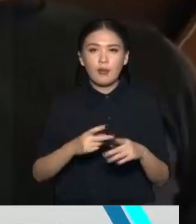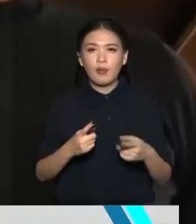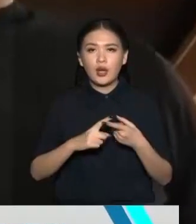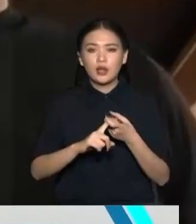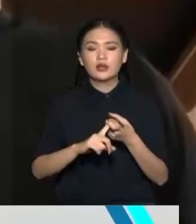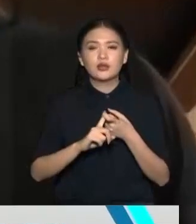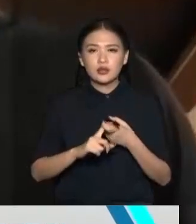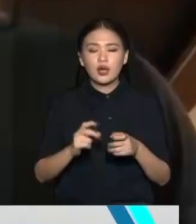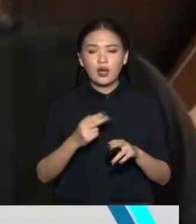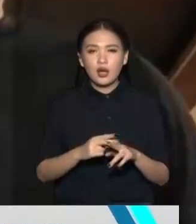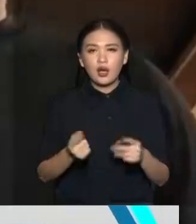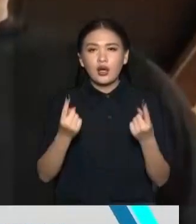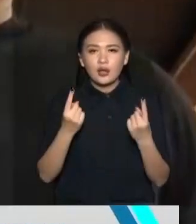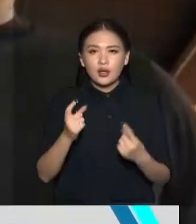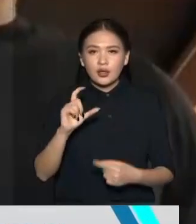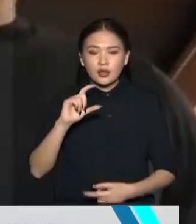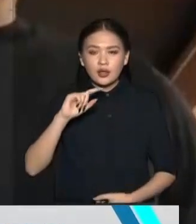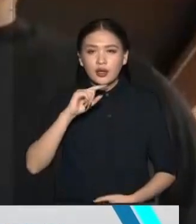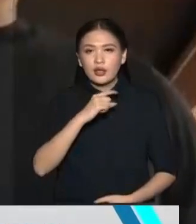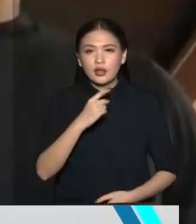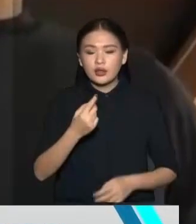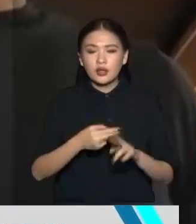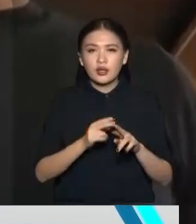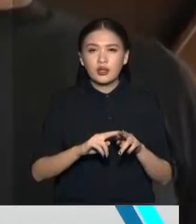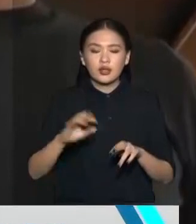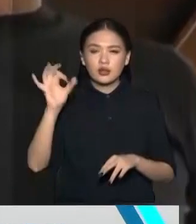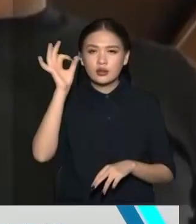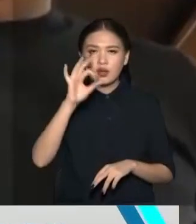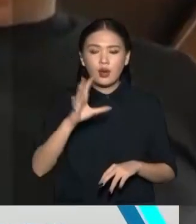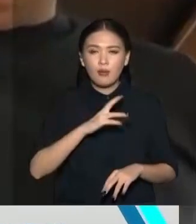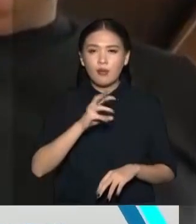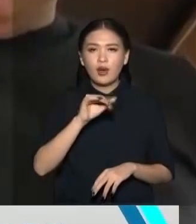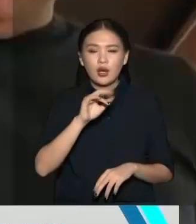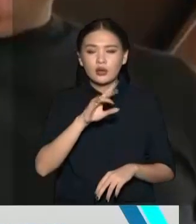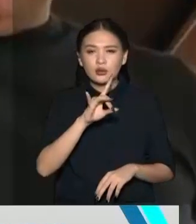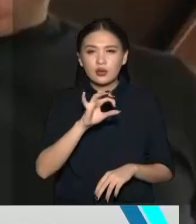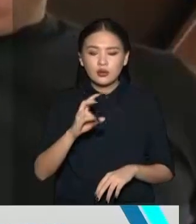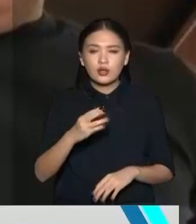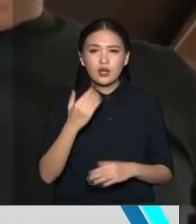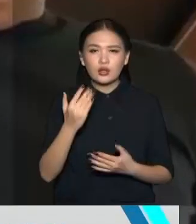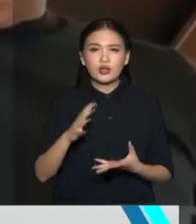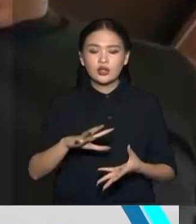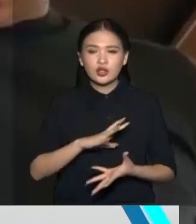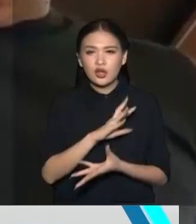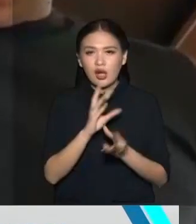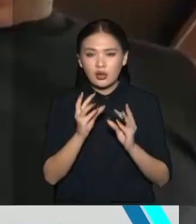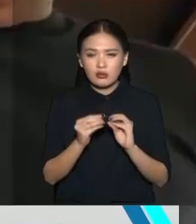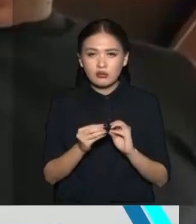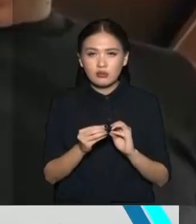байланыстыратын өзекті мәселелердің бірі бұл энергетика дедіңіз. Енді мынау Эммануэль Макронды жалпы ықпалды